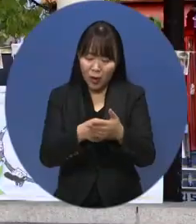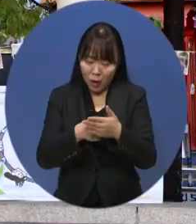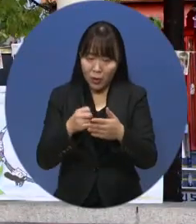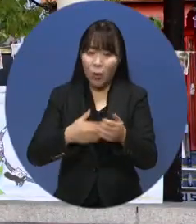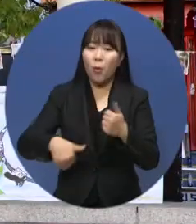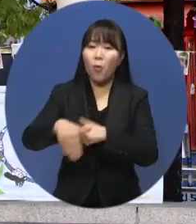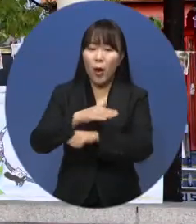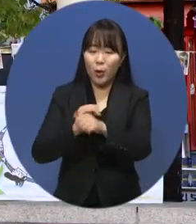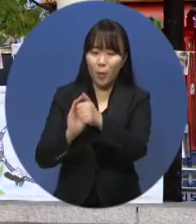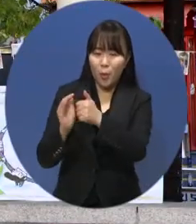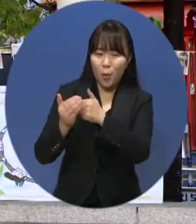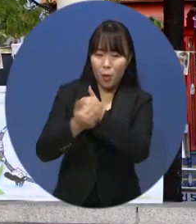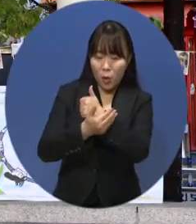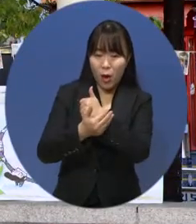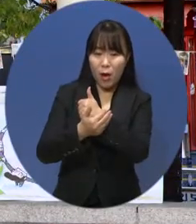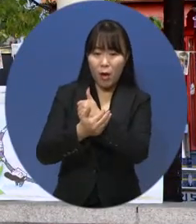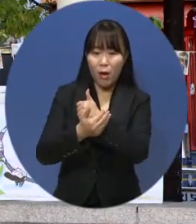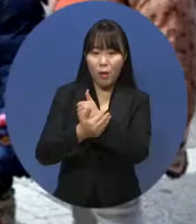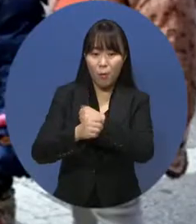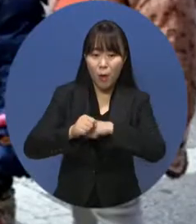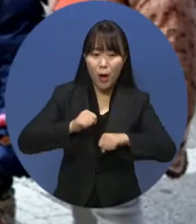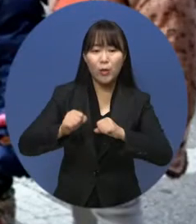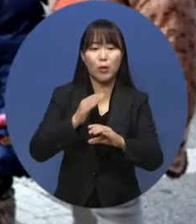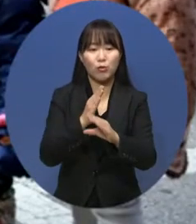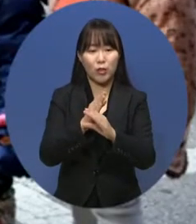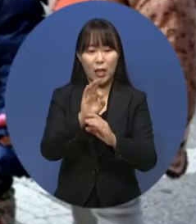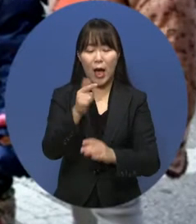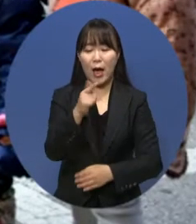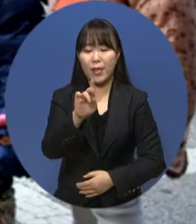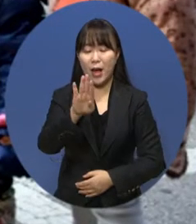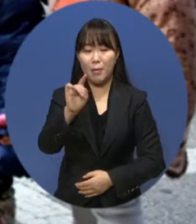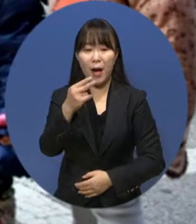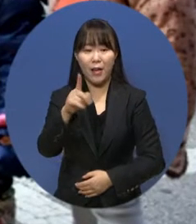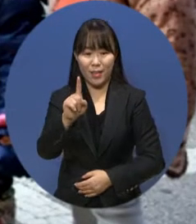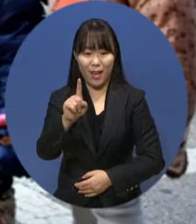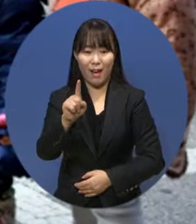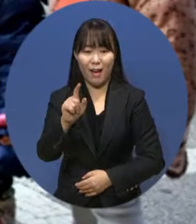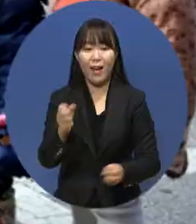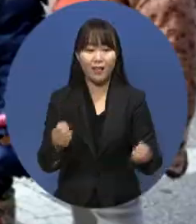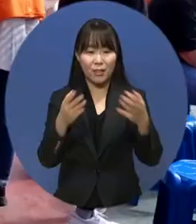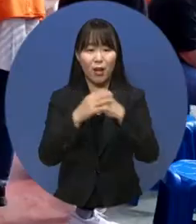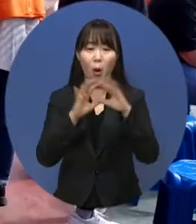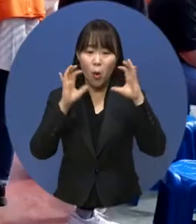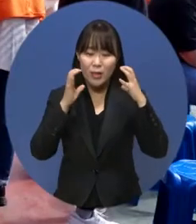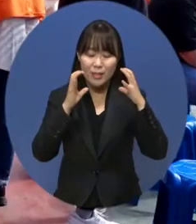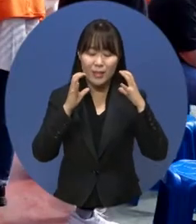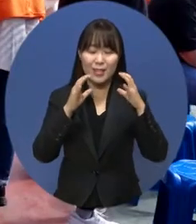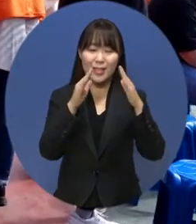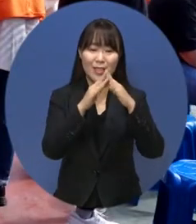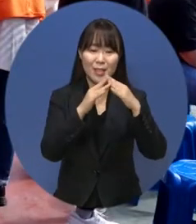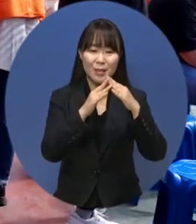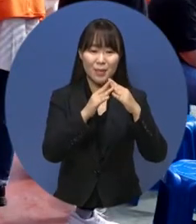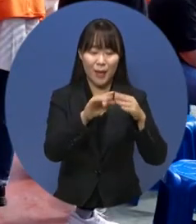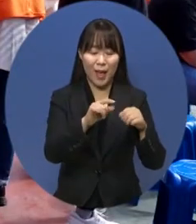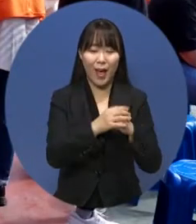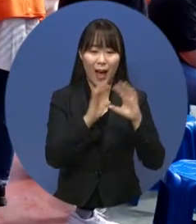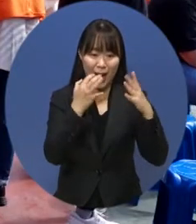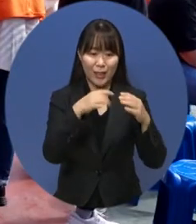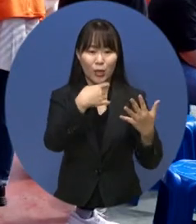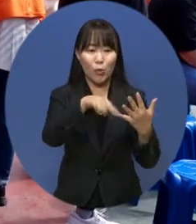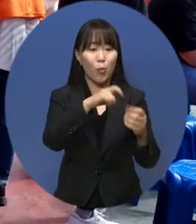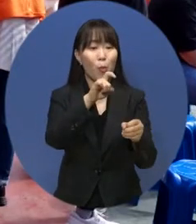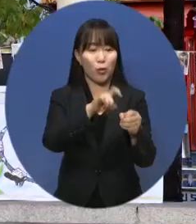환경보호에 크게 이바지하고 있는 아나바다 행사 는 어린이집 원아 들에 교육과정 의 하나로 시작했지만